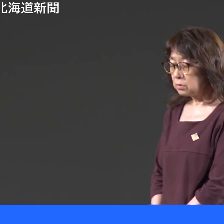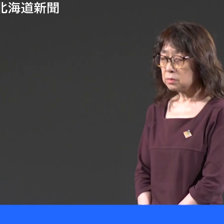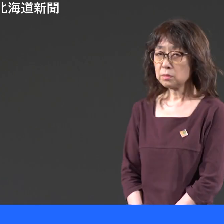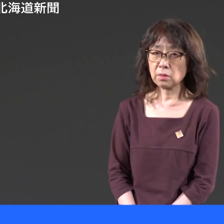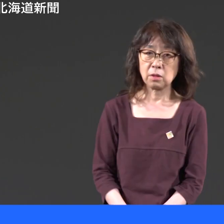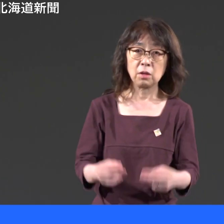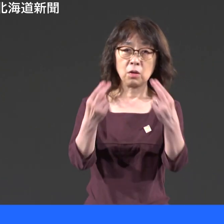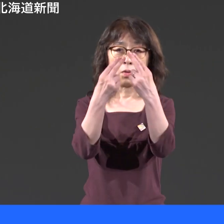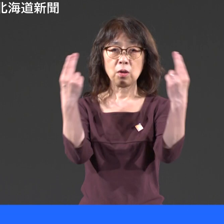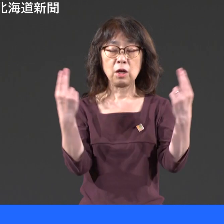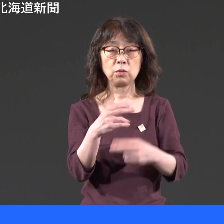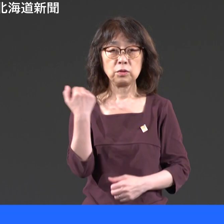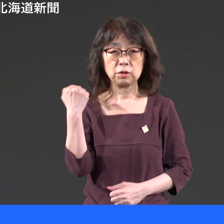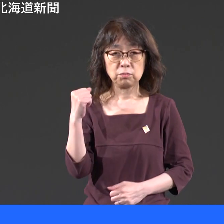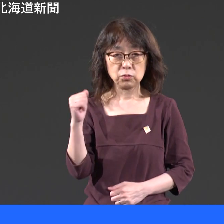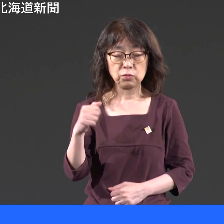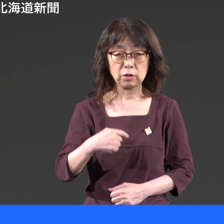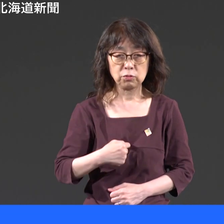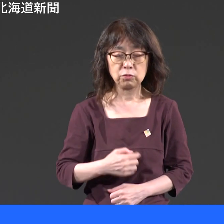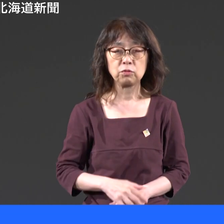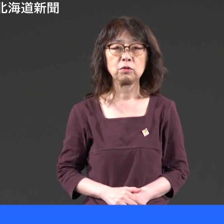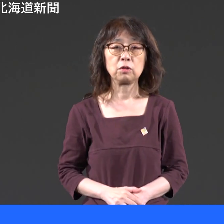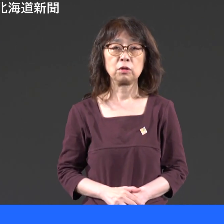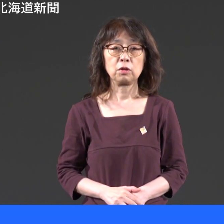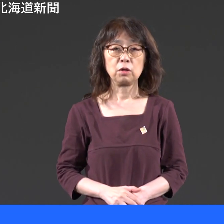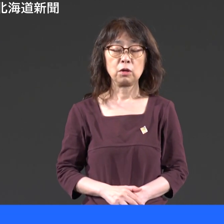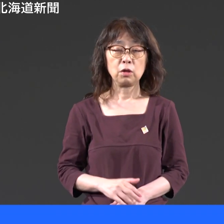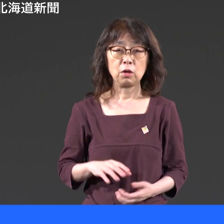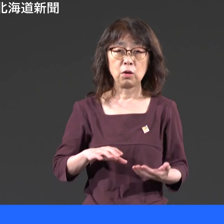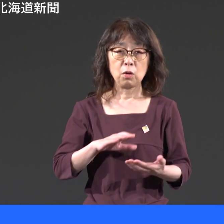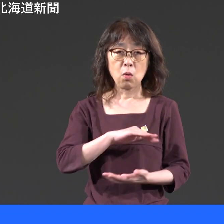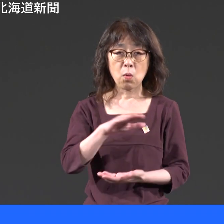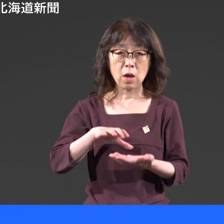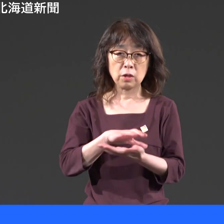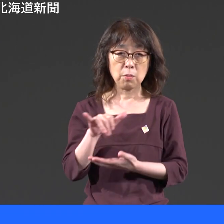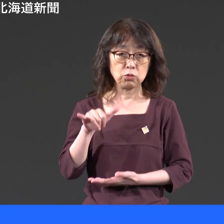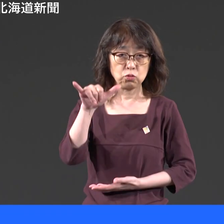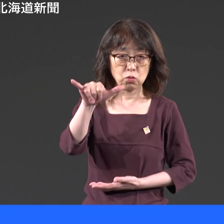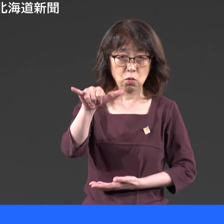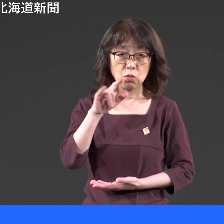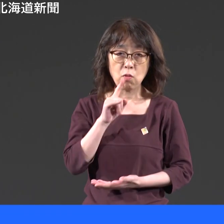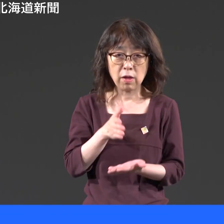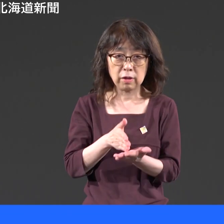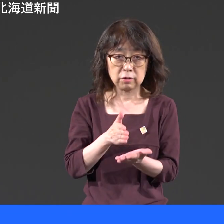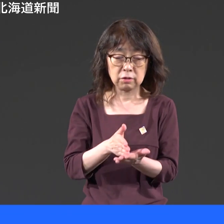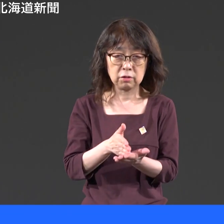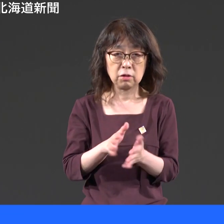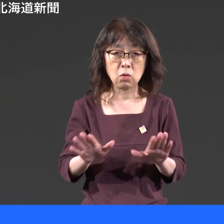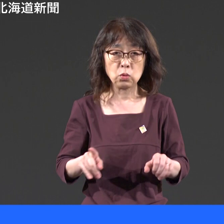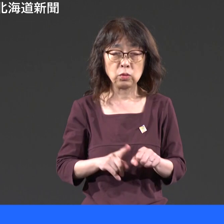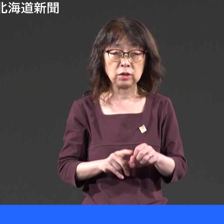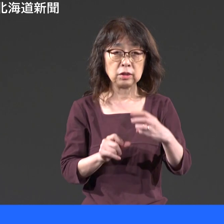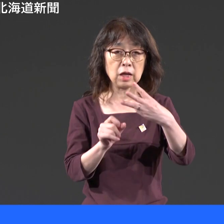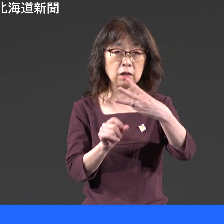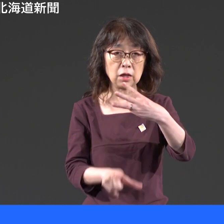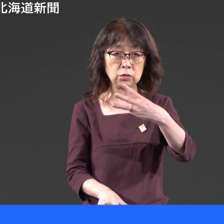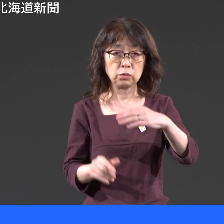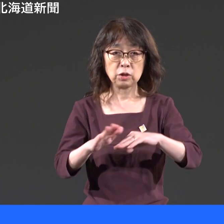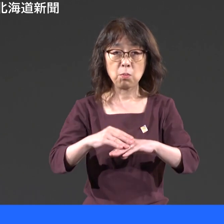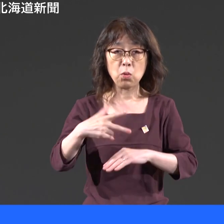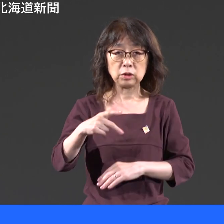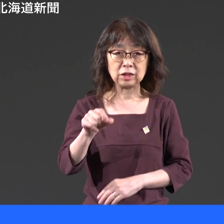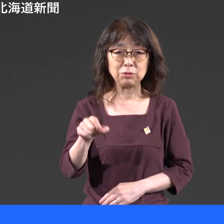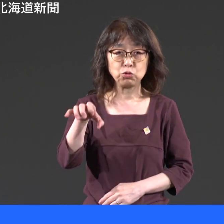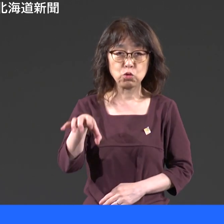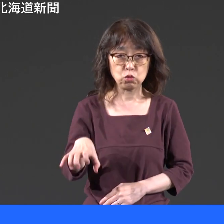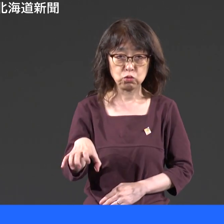はい、北海道新聞の五十嵐と申します。丘珠空港についてお話を聞きたいと思ってます。今年3月にですね、札幌市が事務局